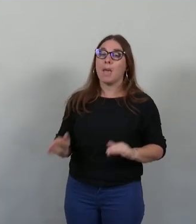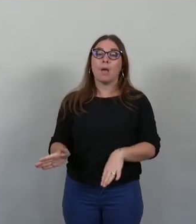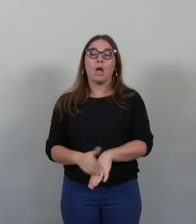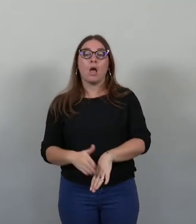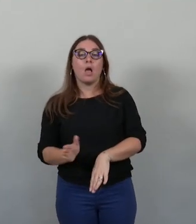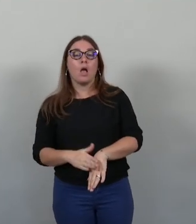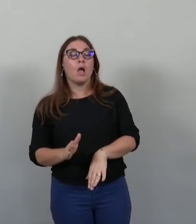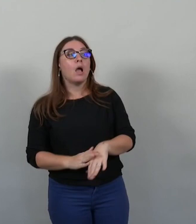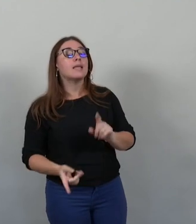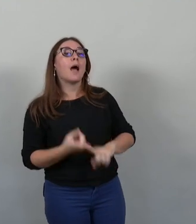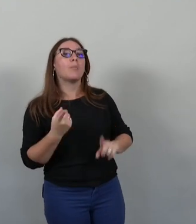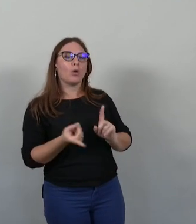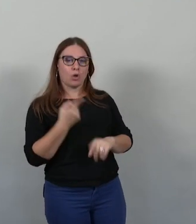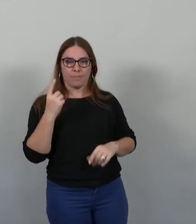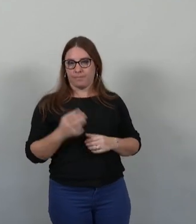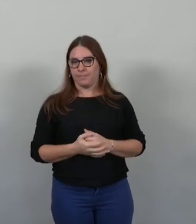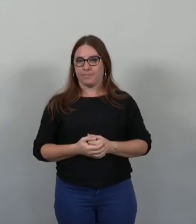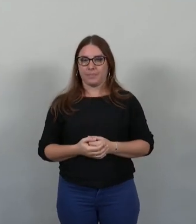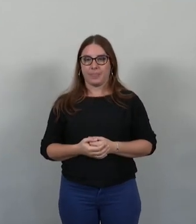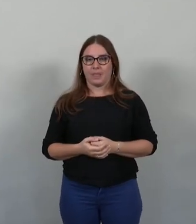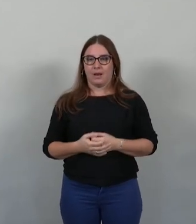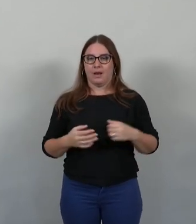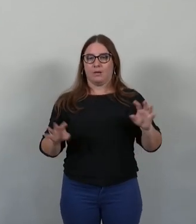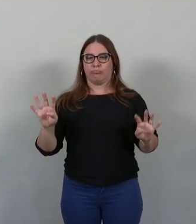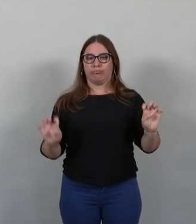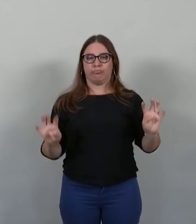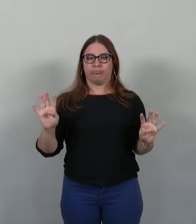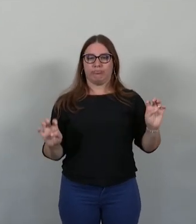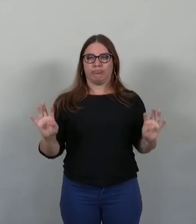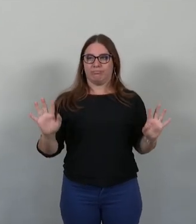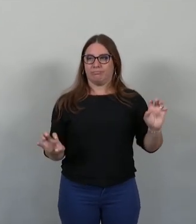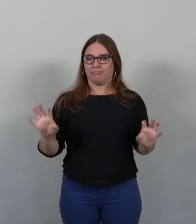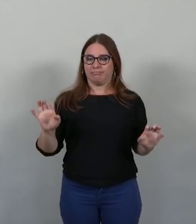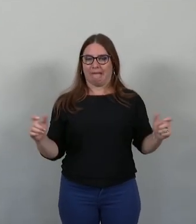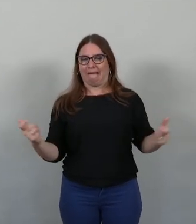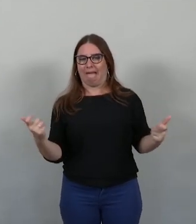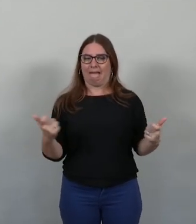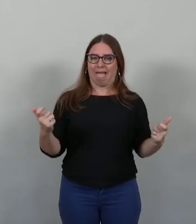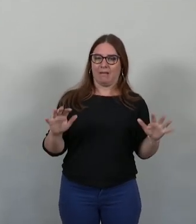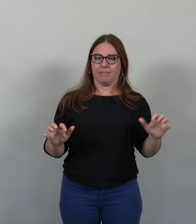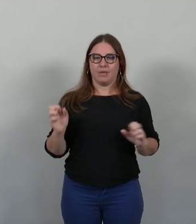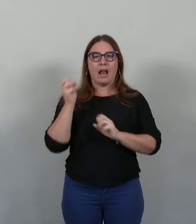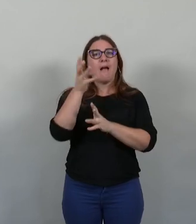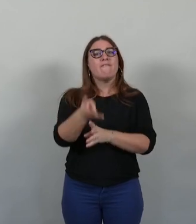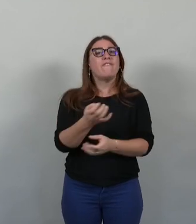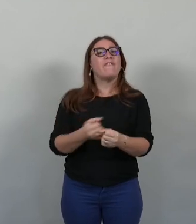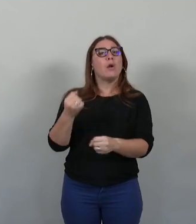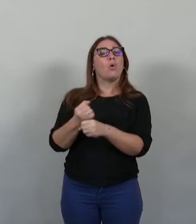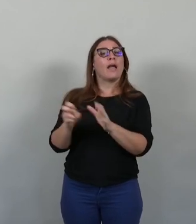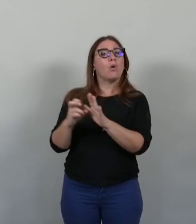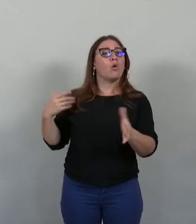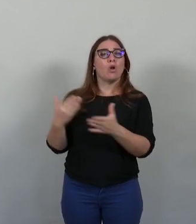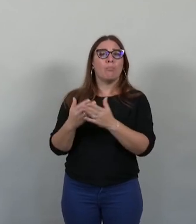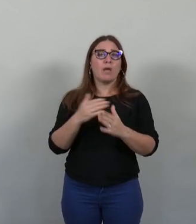important voilà bon depuis que le vélo existe à Grenoble comme dans toutes les